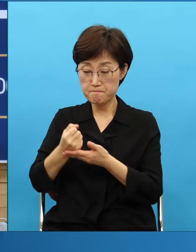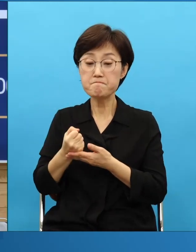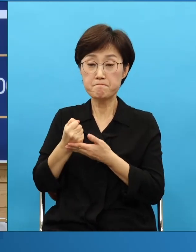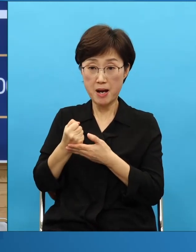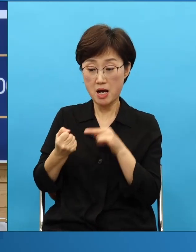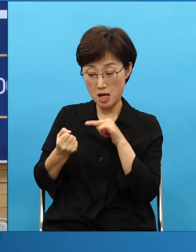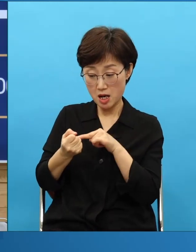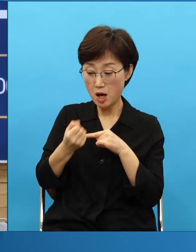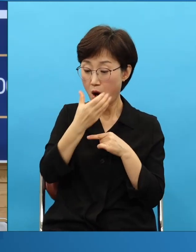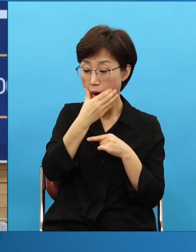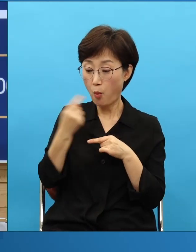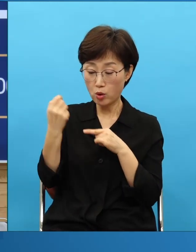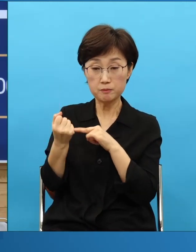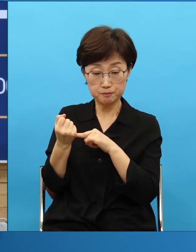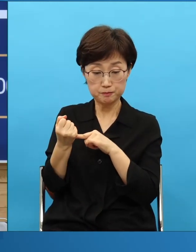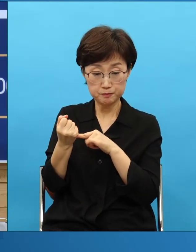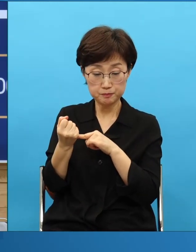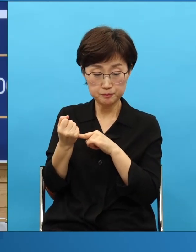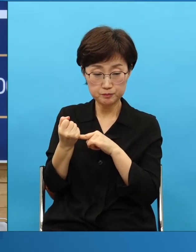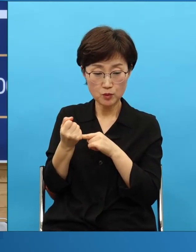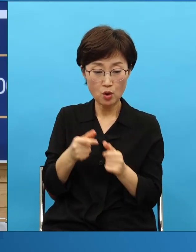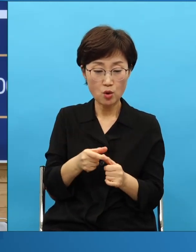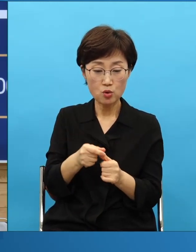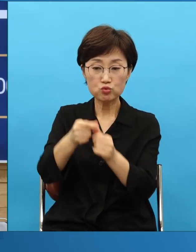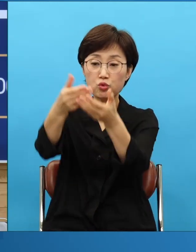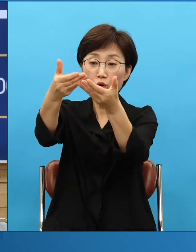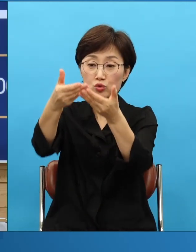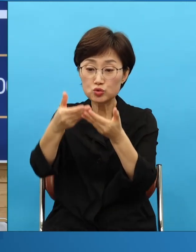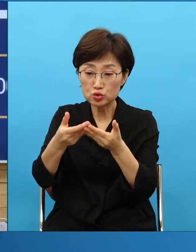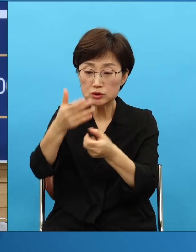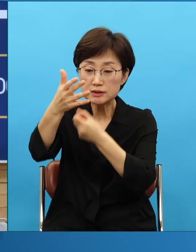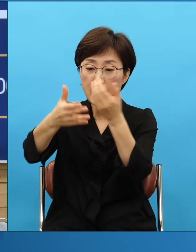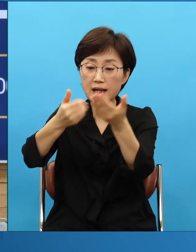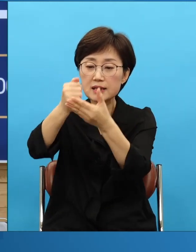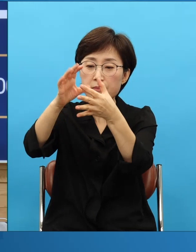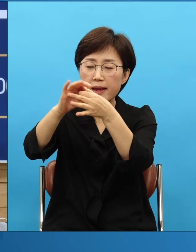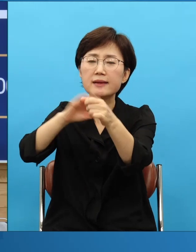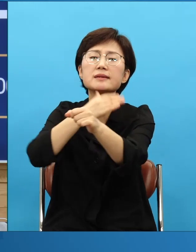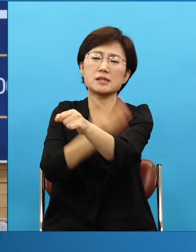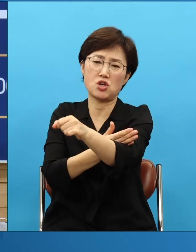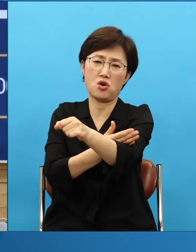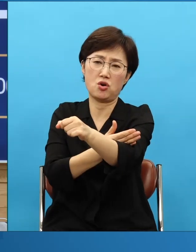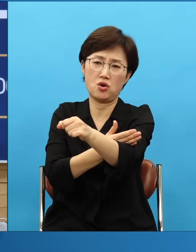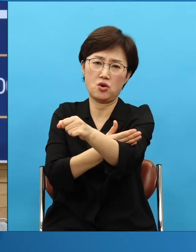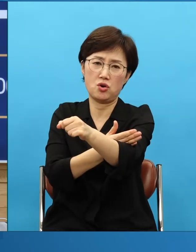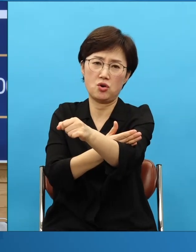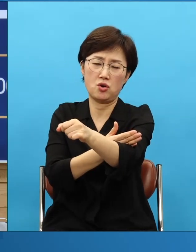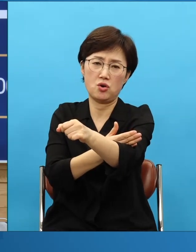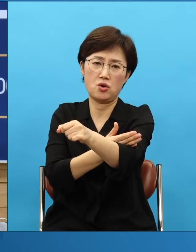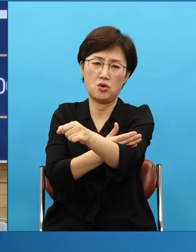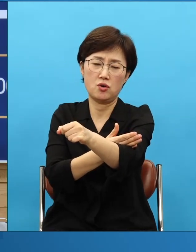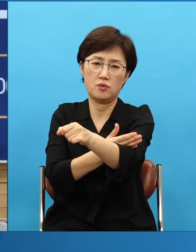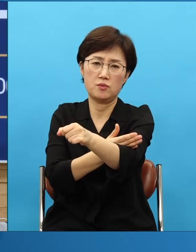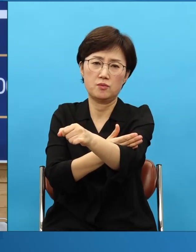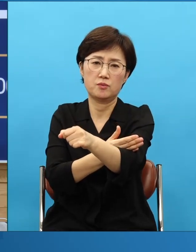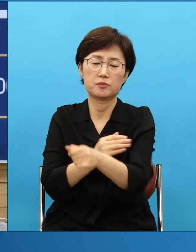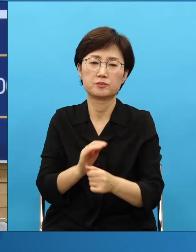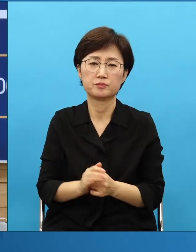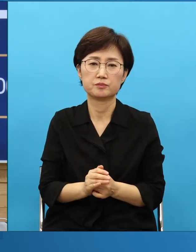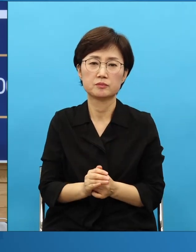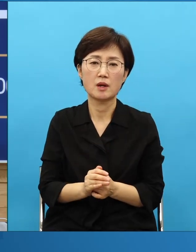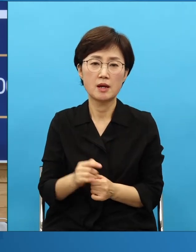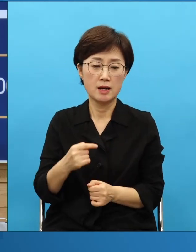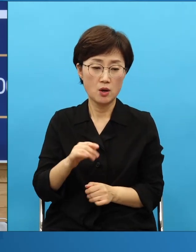자에게 구원을 주시는 하나님의 능력이라 할 수. Because to those who believe in this gospel, it is a power to receive salvation.